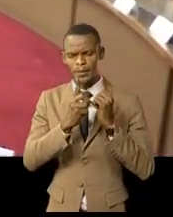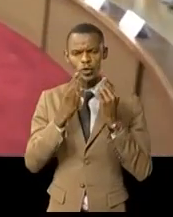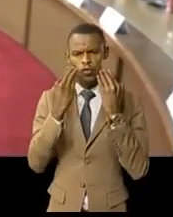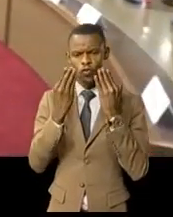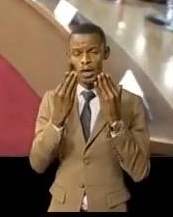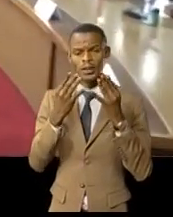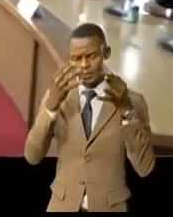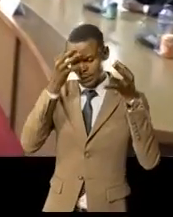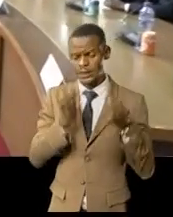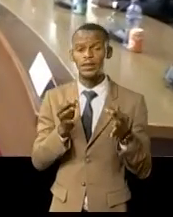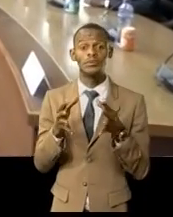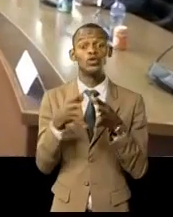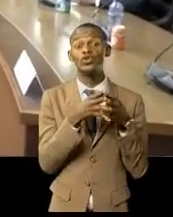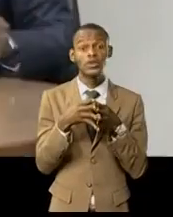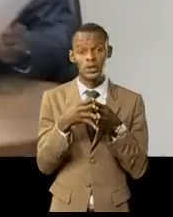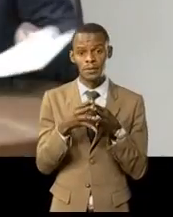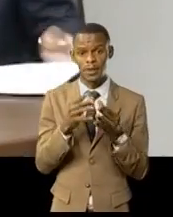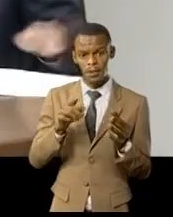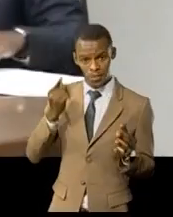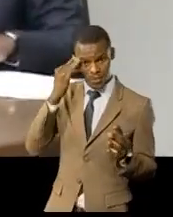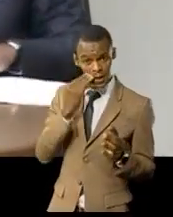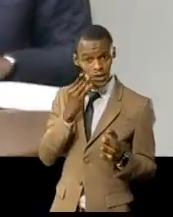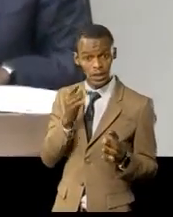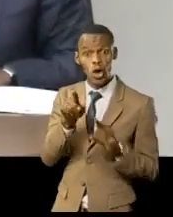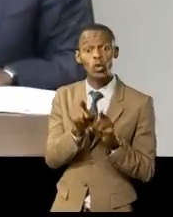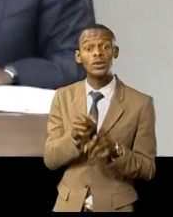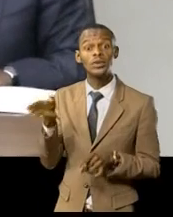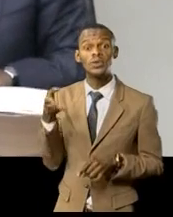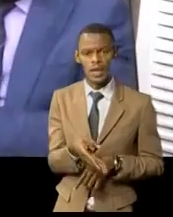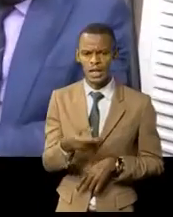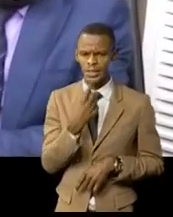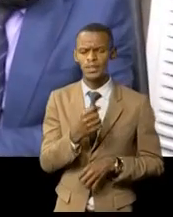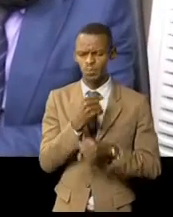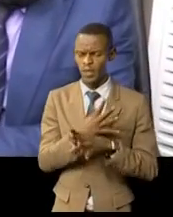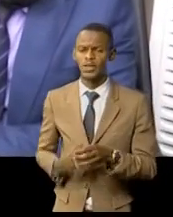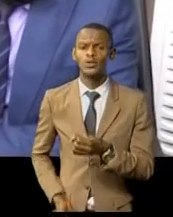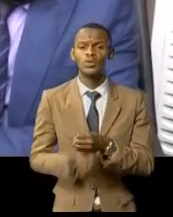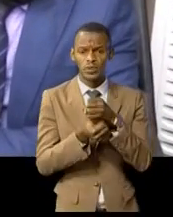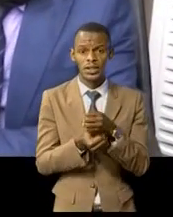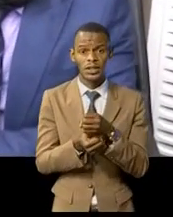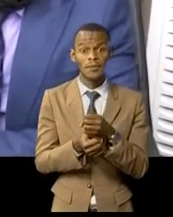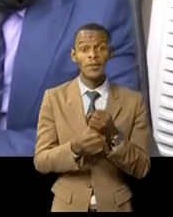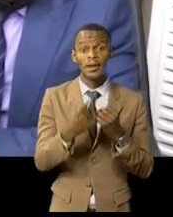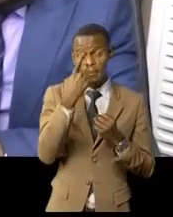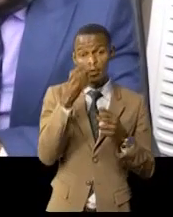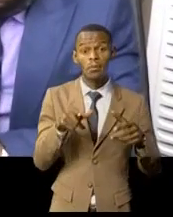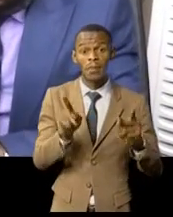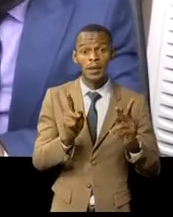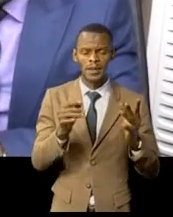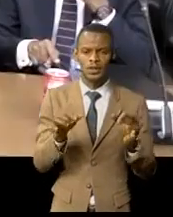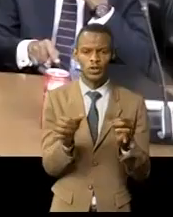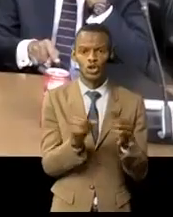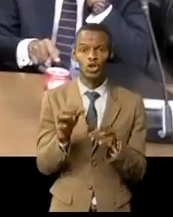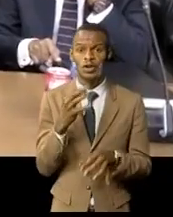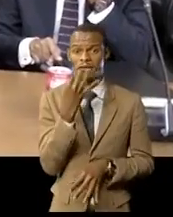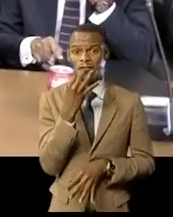son Excellence le Premier ministre dans cette volonté d'accompagnement pour que justement notre pays puisse vivre ces 9e jeux.